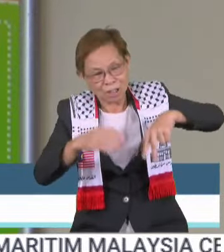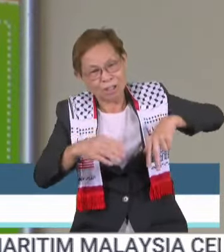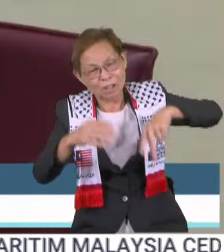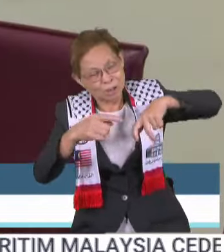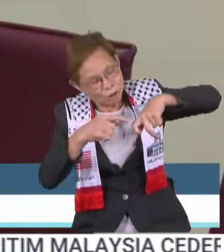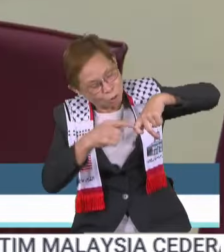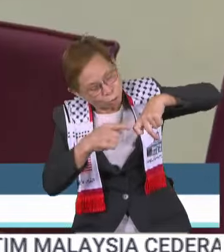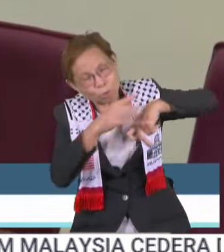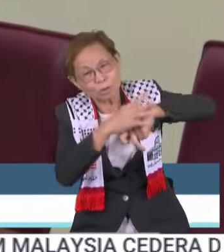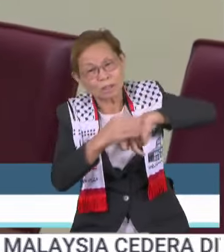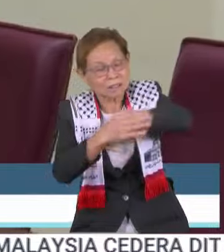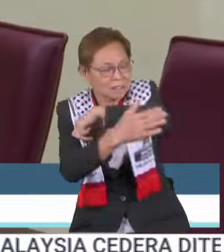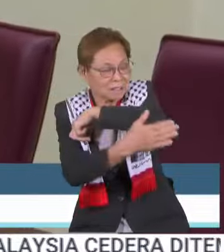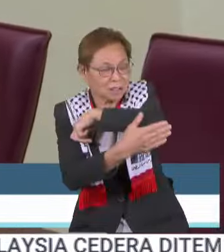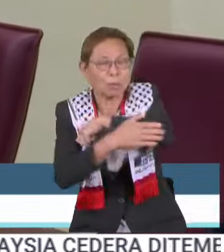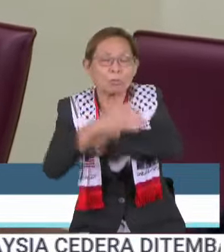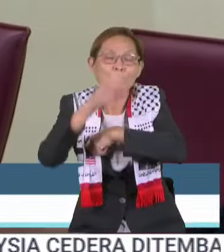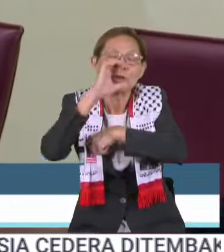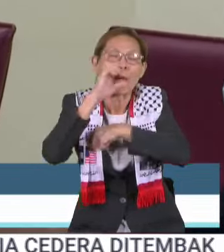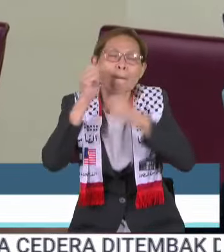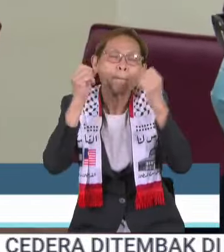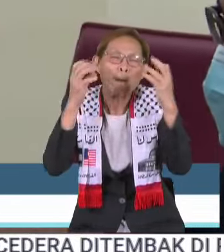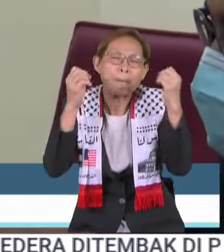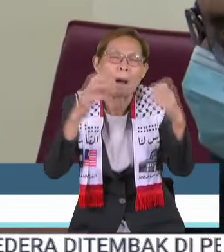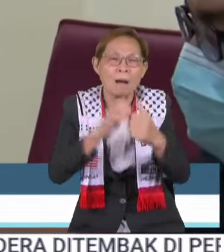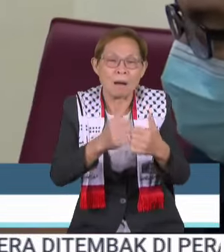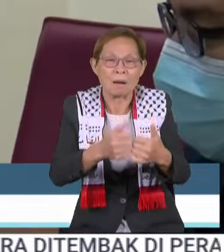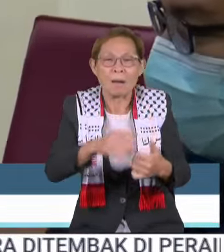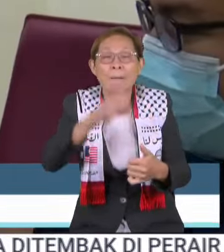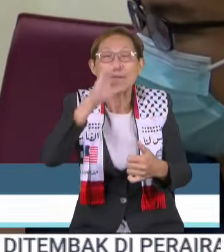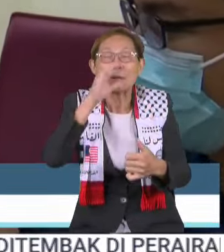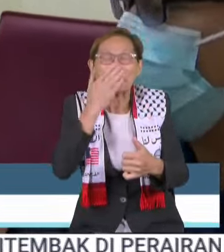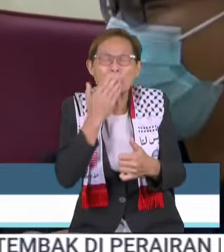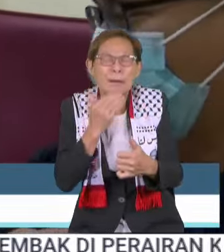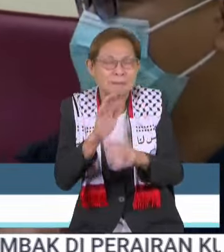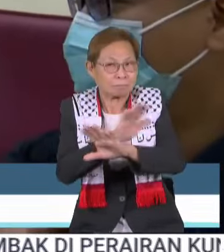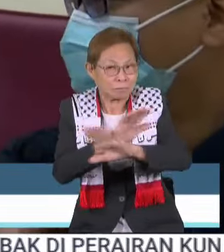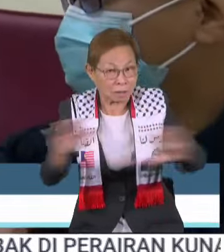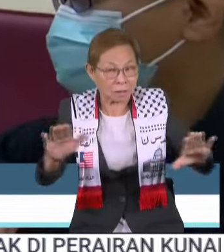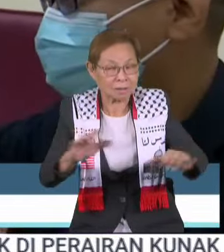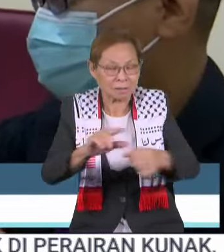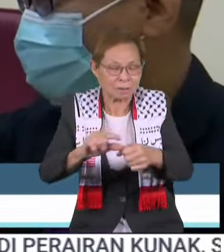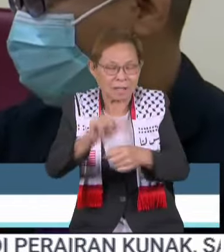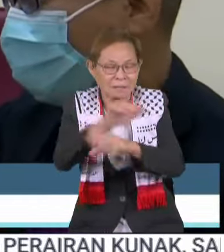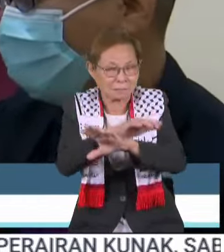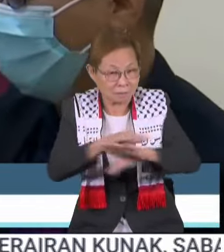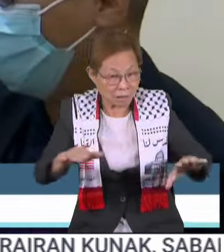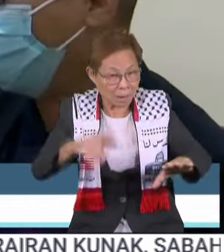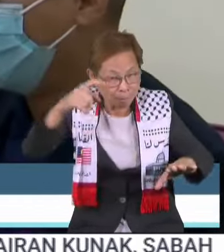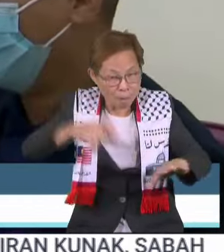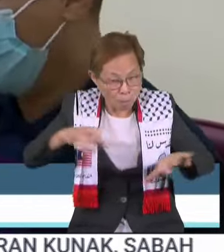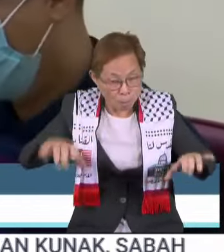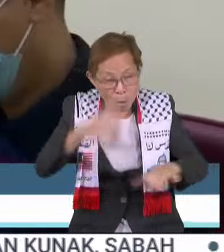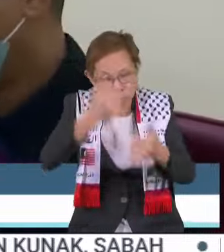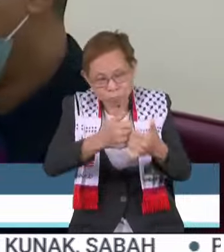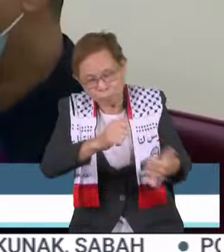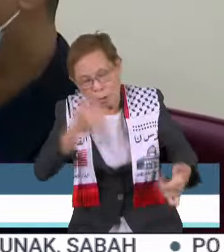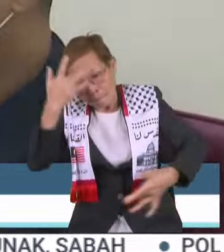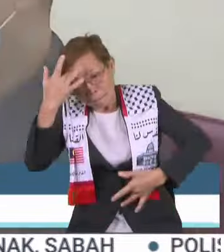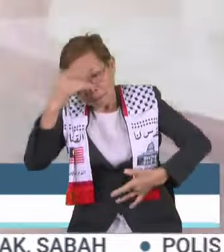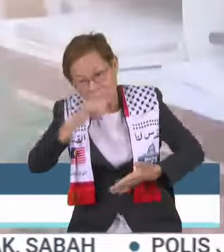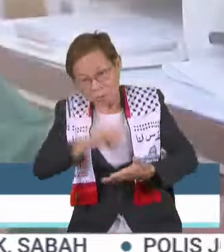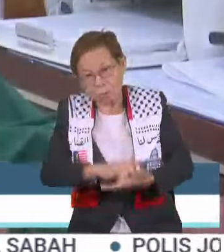siku. Minum air yang secukupnya, elakkan makanan dan minuman yang manis serta bergas perlu dilakukan bagi mencegah